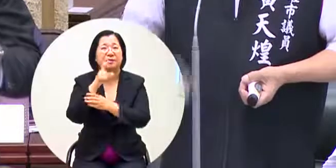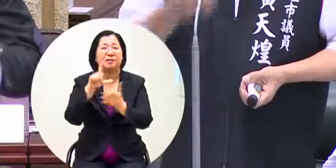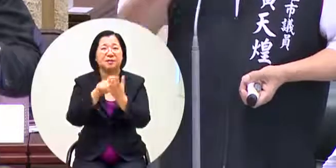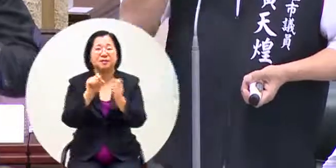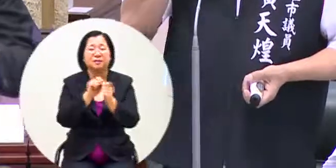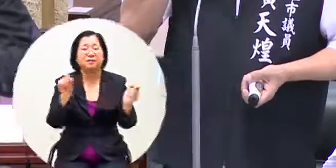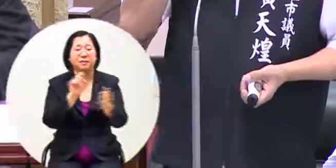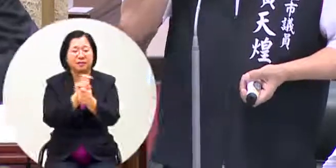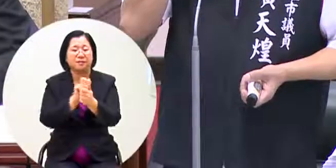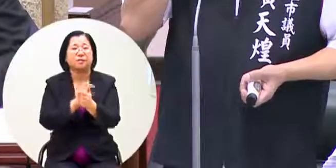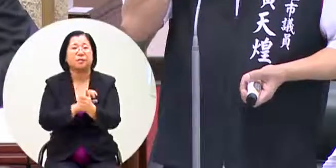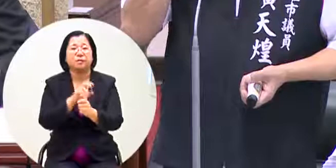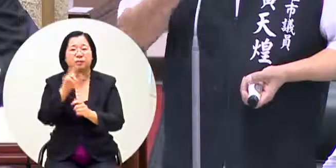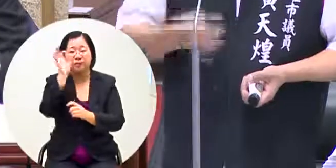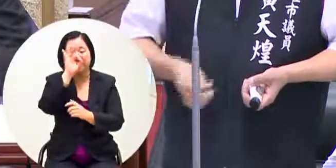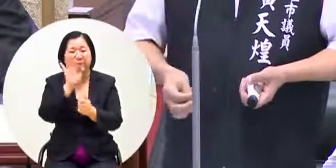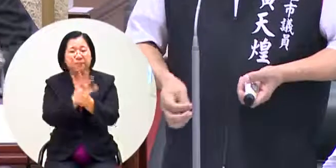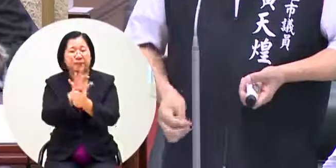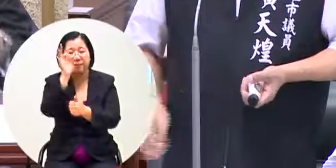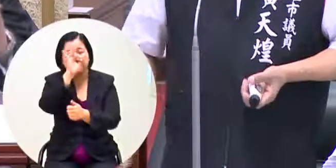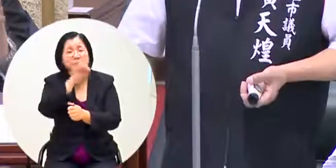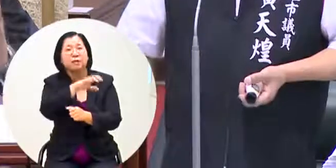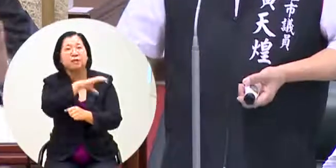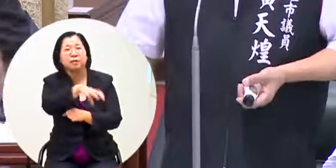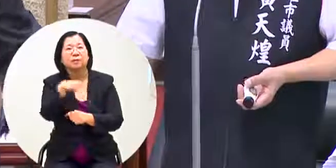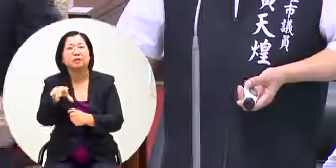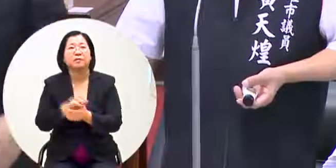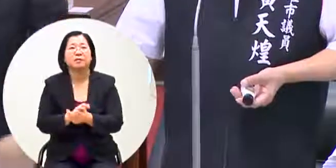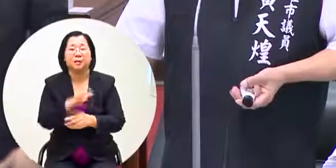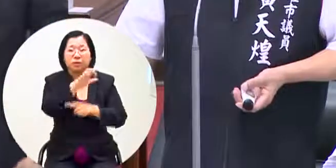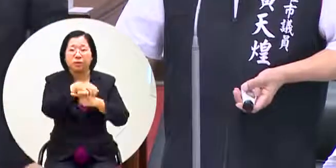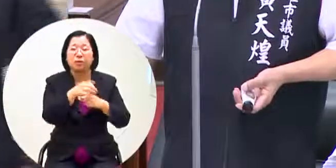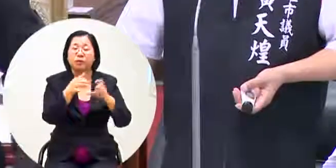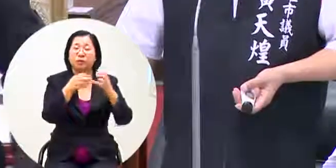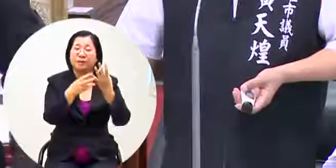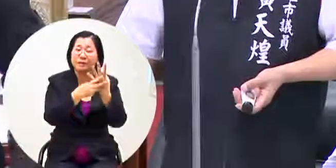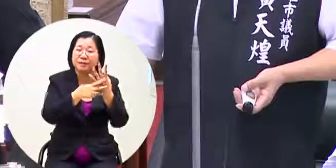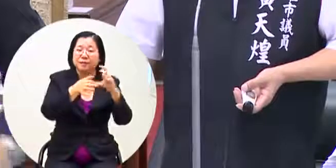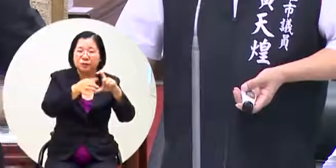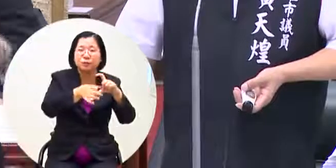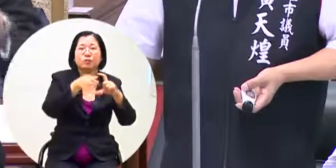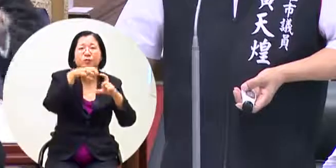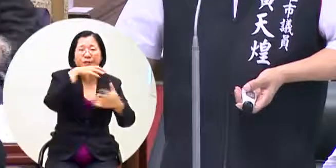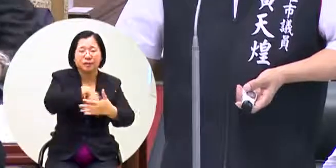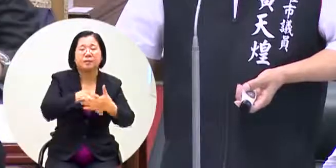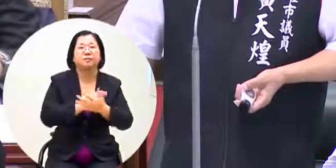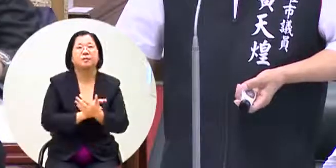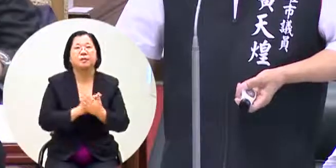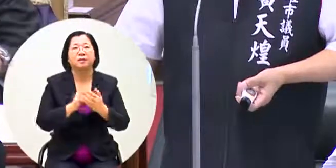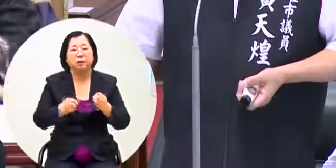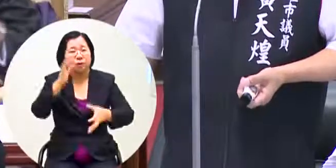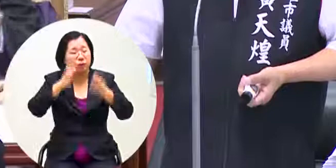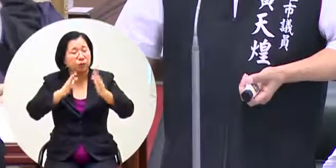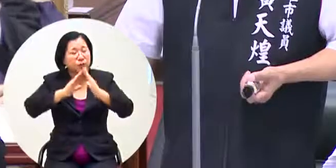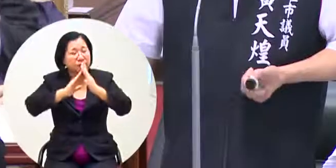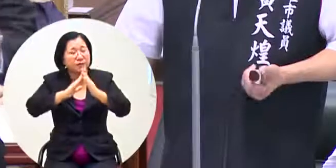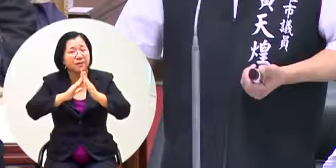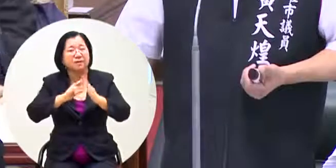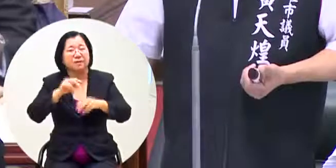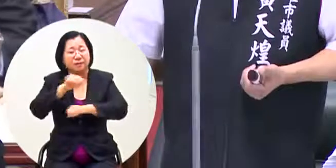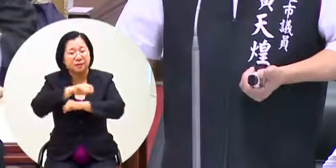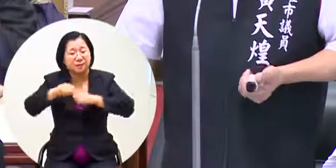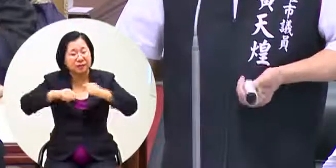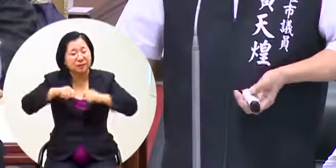的所在，伊是伫农业区内底。啊，农业区若照都是计划的细则的规范，就是讲伊必须来吼，爱、